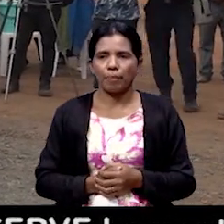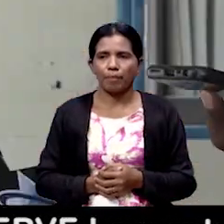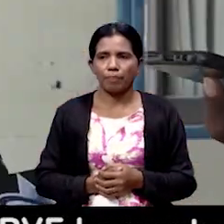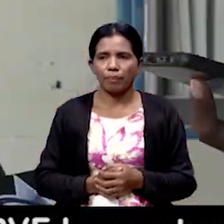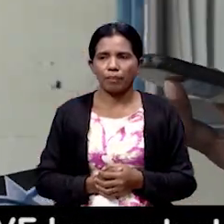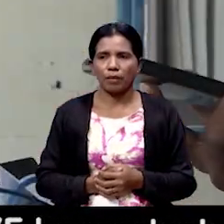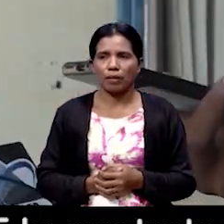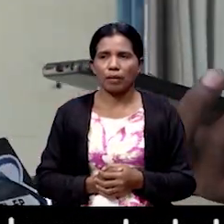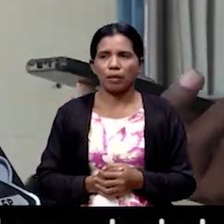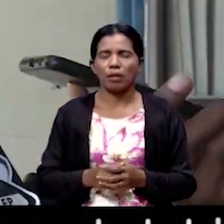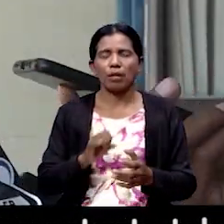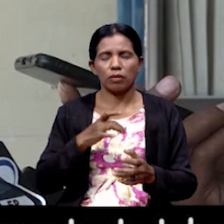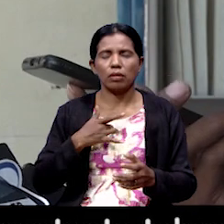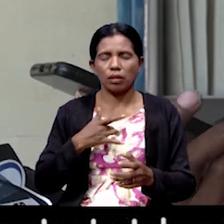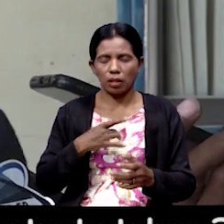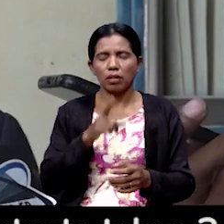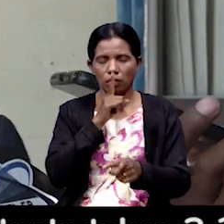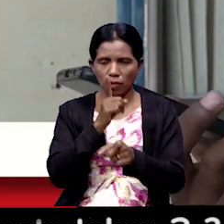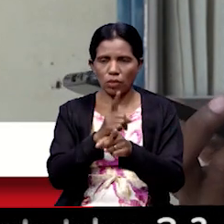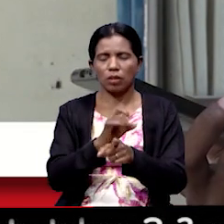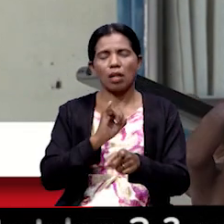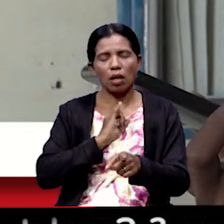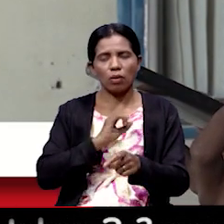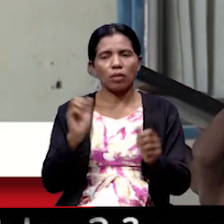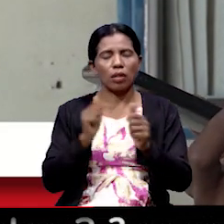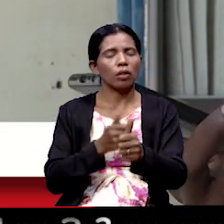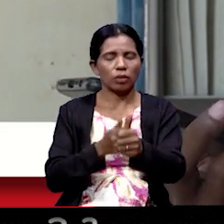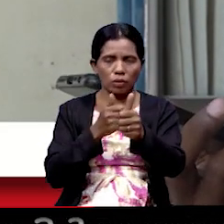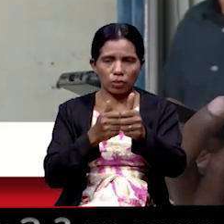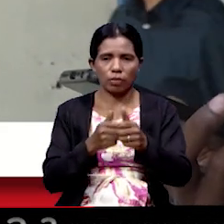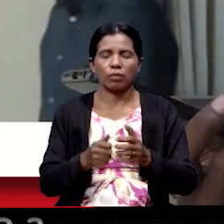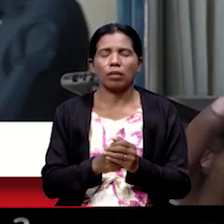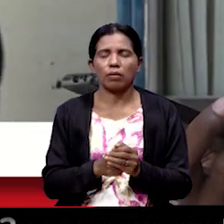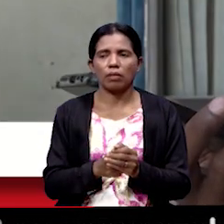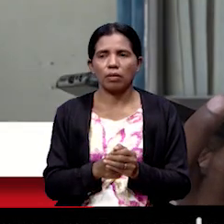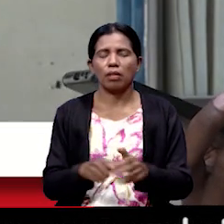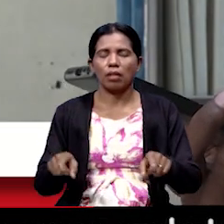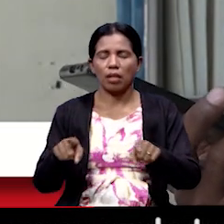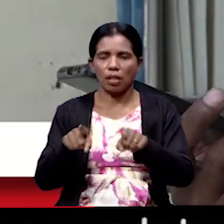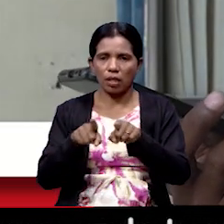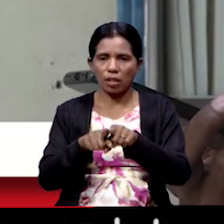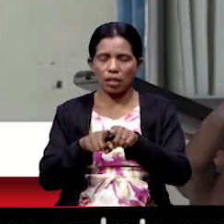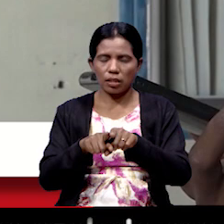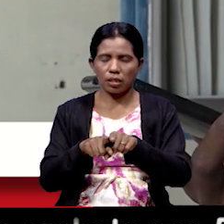la cumpre, la cumpre hanesa misau ni dan lebih